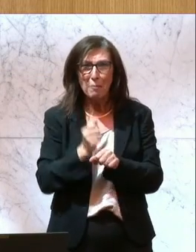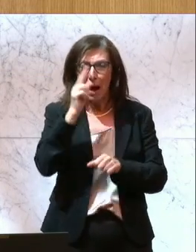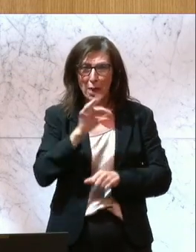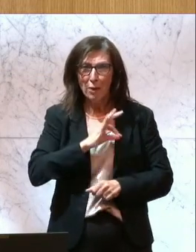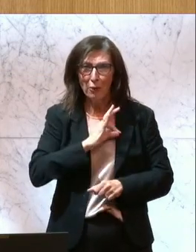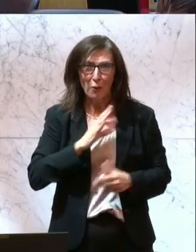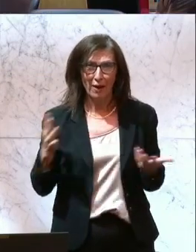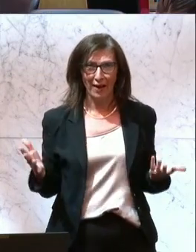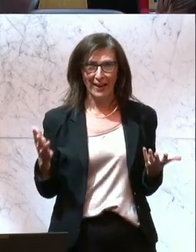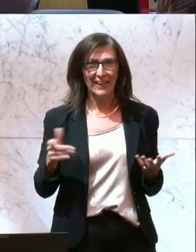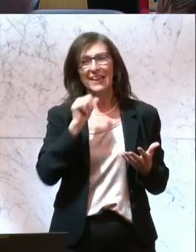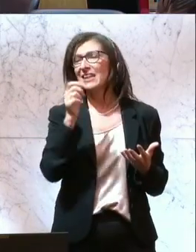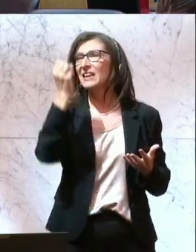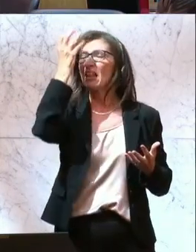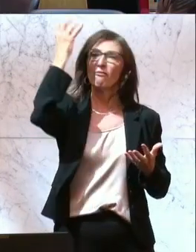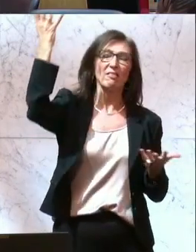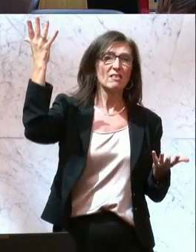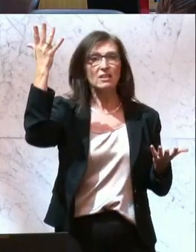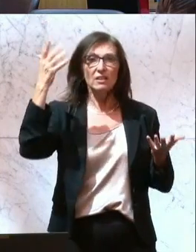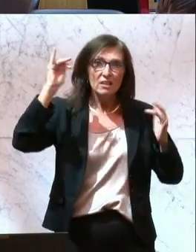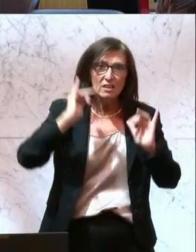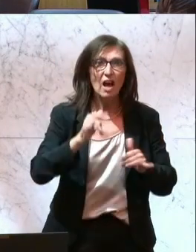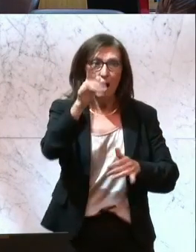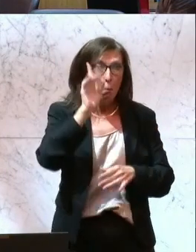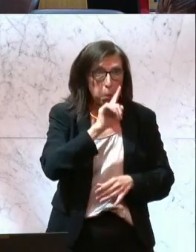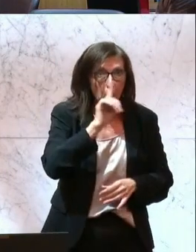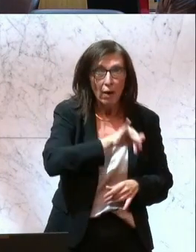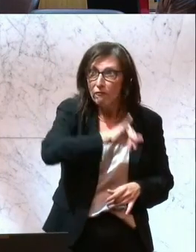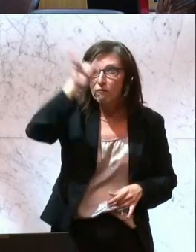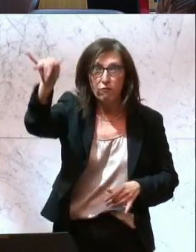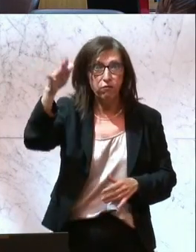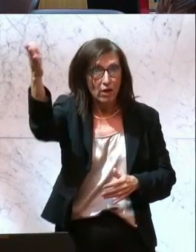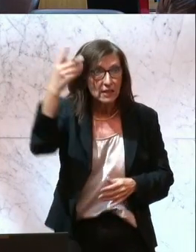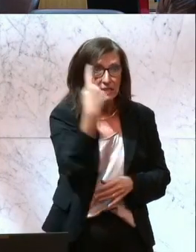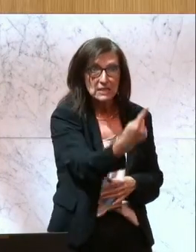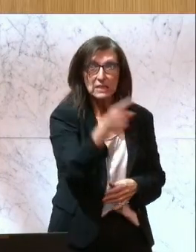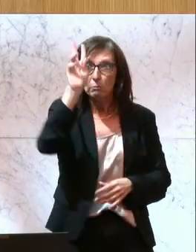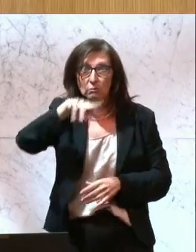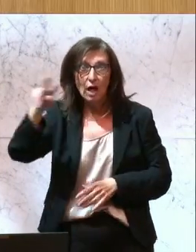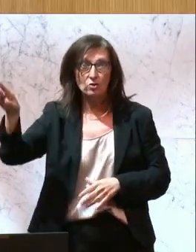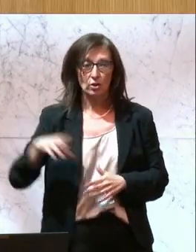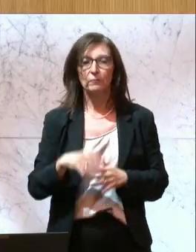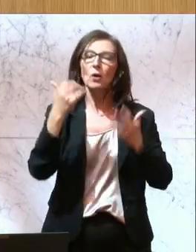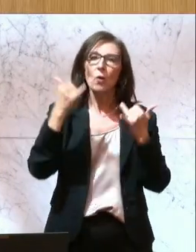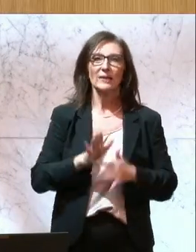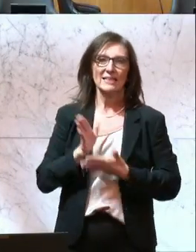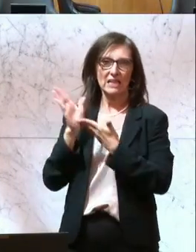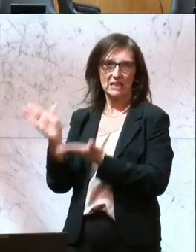das ist ja keine Utopie. Fliegen Sie dorthin und schauen Sie sich das an. Und jetzt komme ich zu Ihnen, Herr